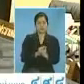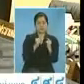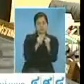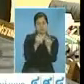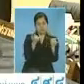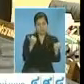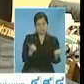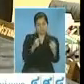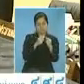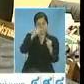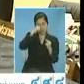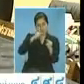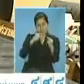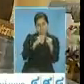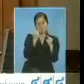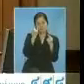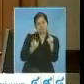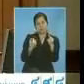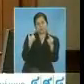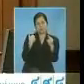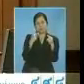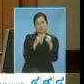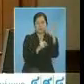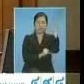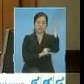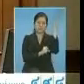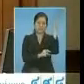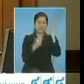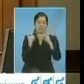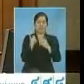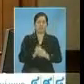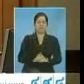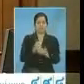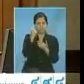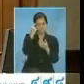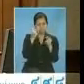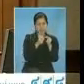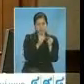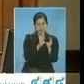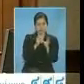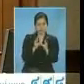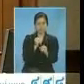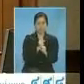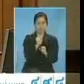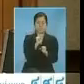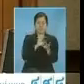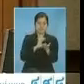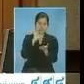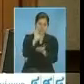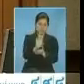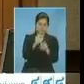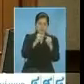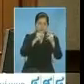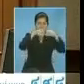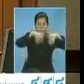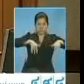ประเทศสิงคโปร์และมาเลเซียด้วยซ้ำนะคะด้วยแนวคิดในการลงทุนโครงสร้างพื้นฐานนี้อย่างแรกต้องเป็นการลงทุน